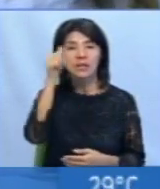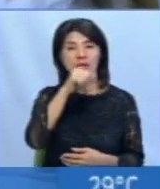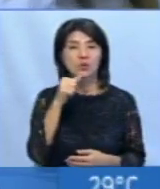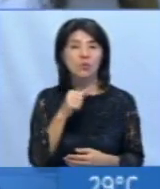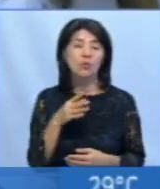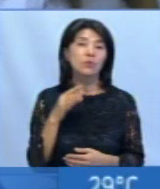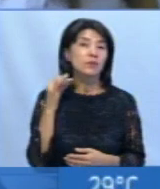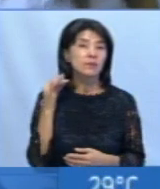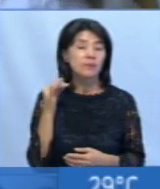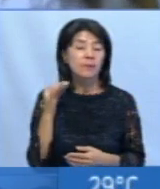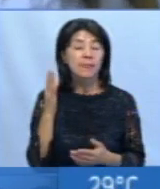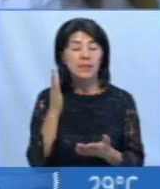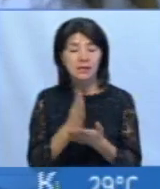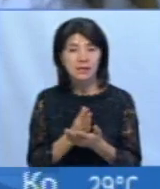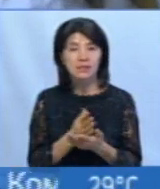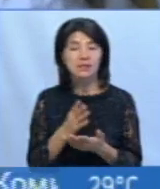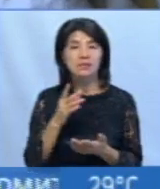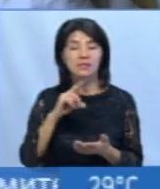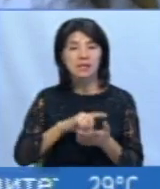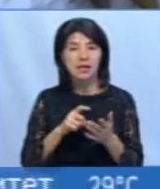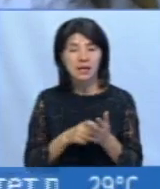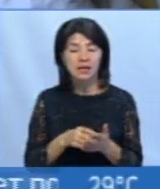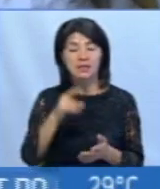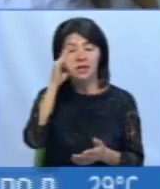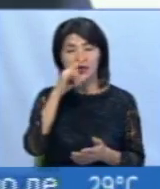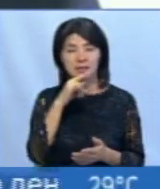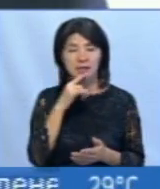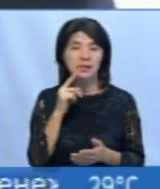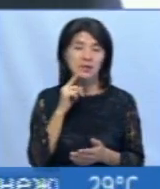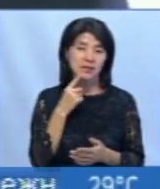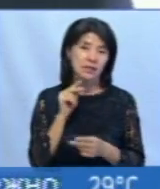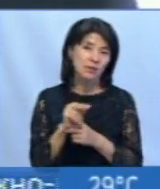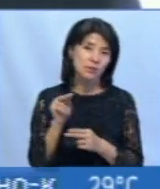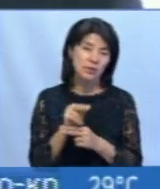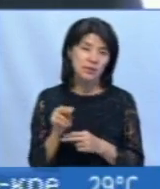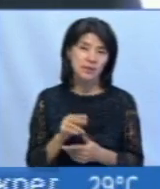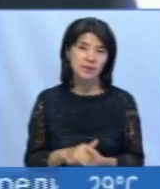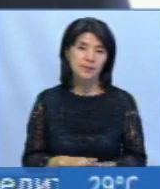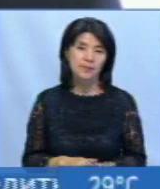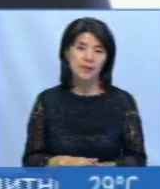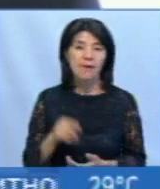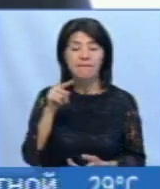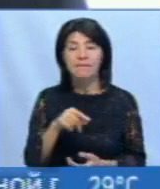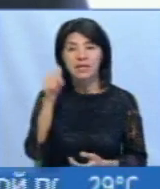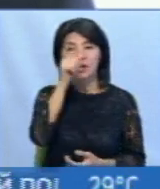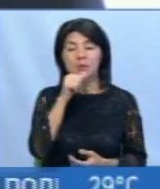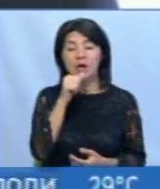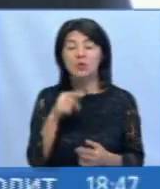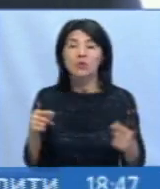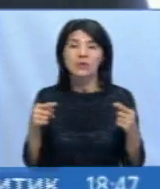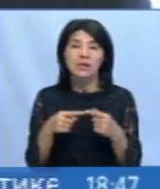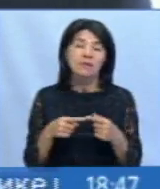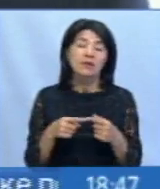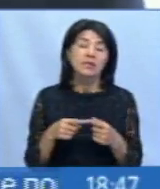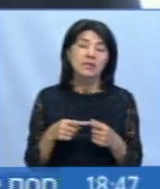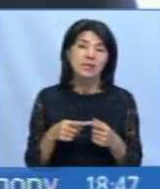заведения появлением класса с казахским языком обучения. В этом году, в соответствии с программой развития образования Республики Казахстан